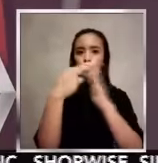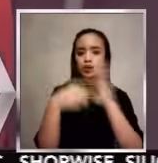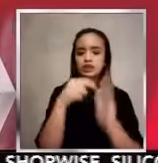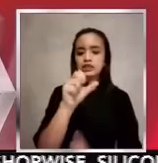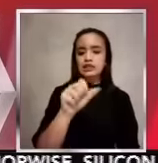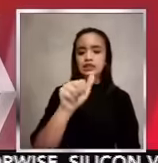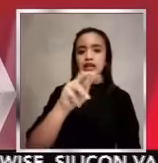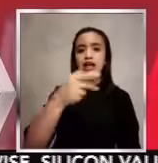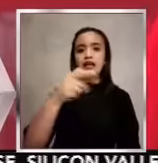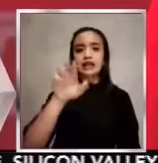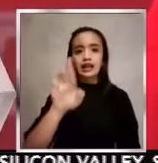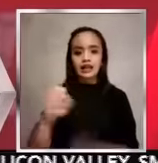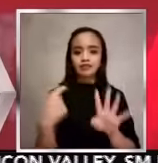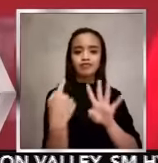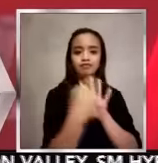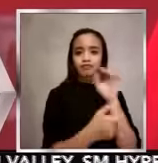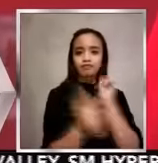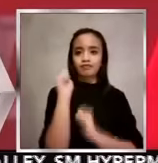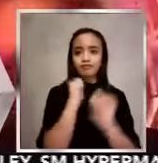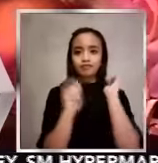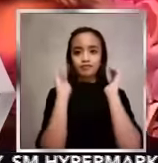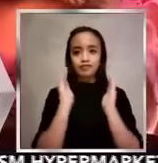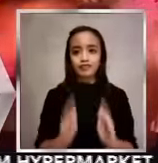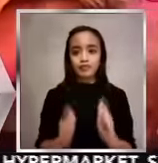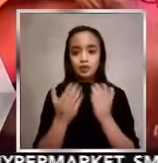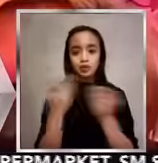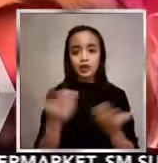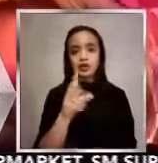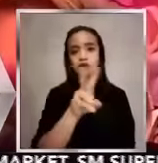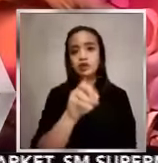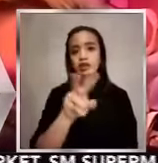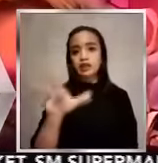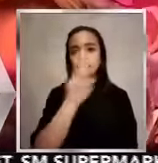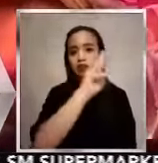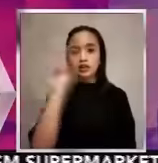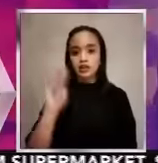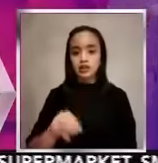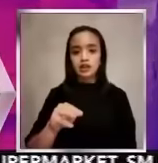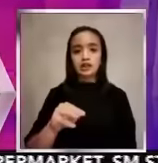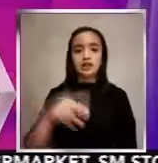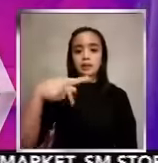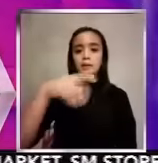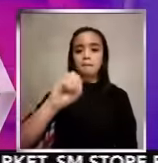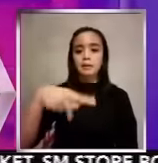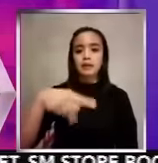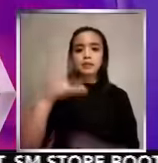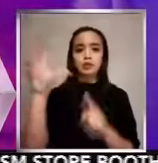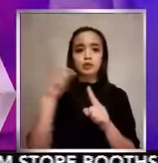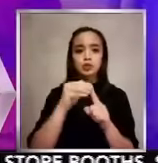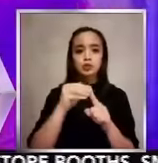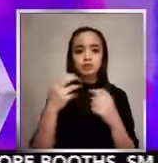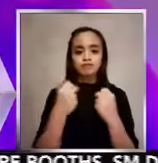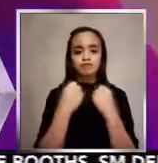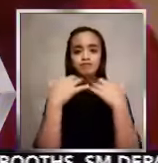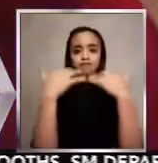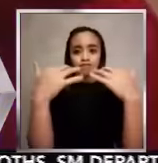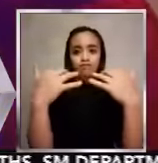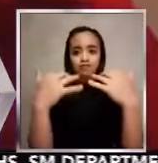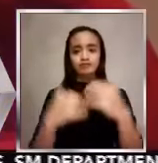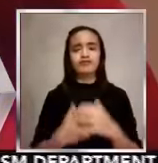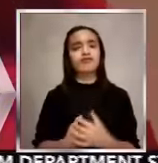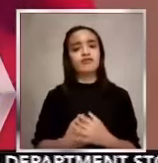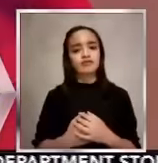guardian at Bianca Umali sa 2023 Manila pop culture in sila as flamar